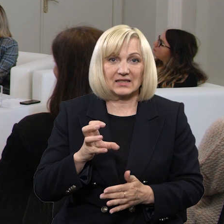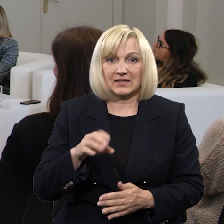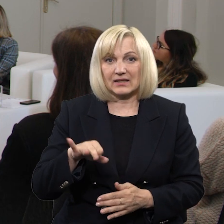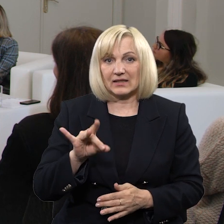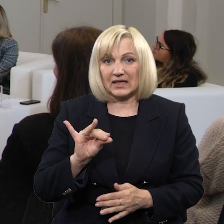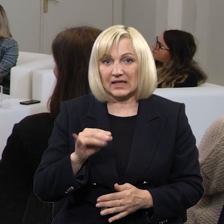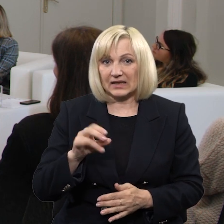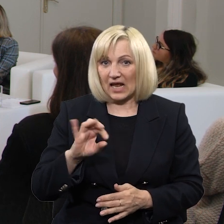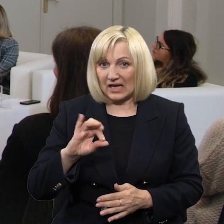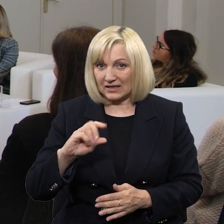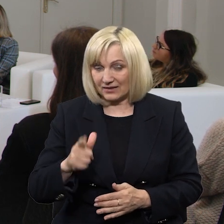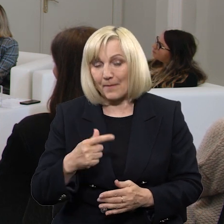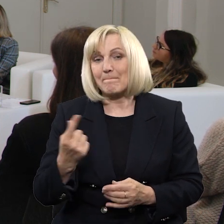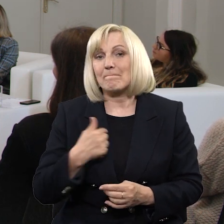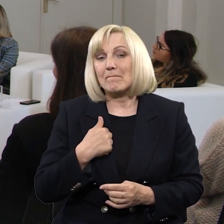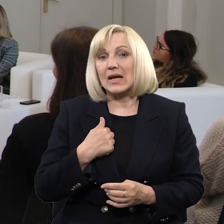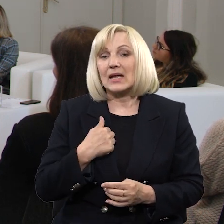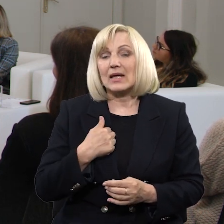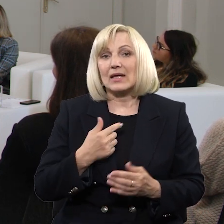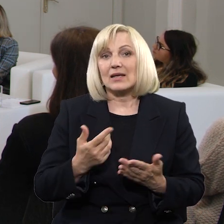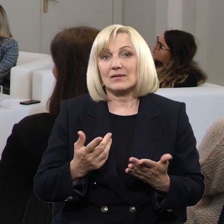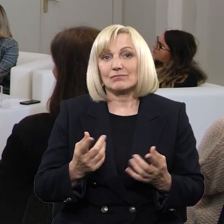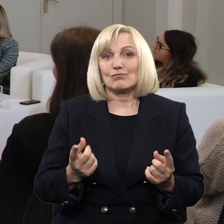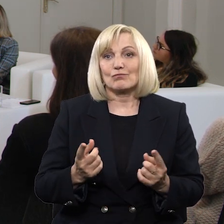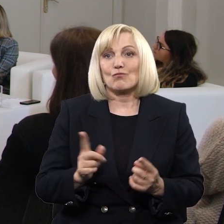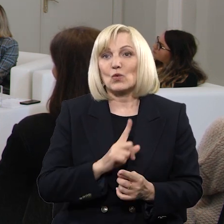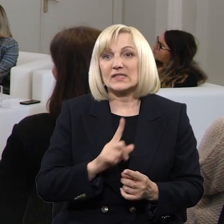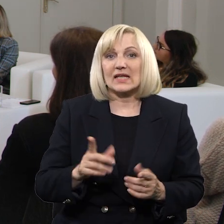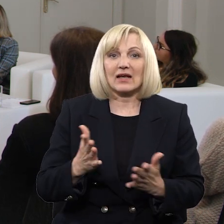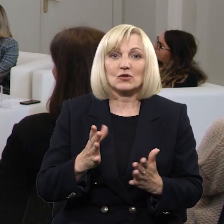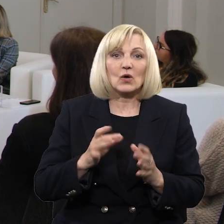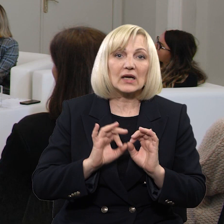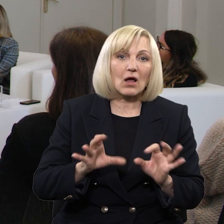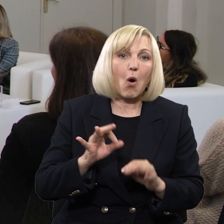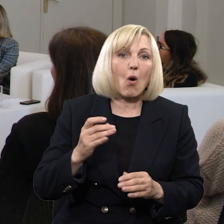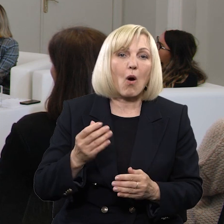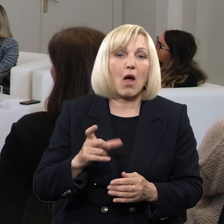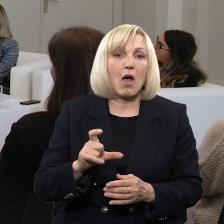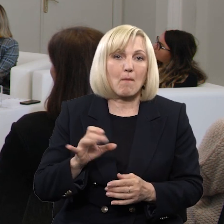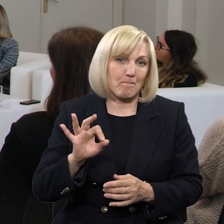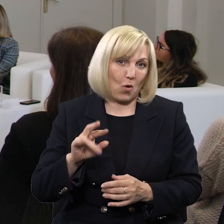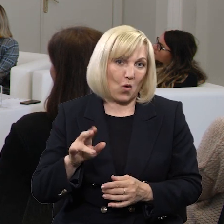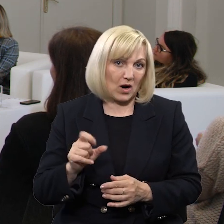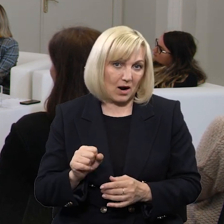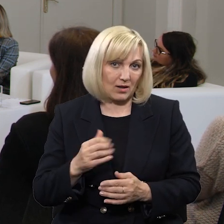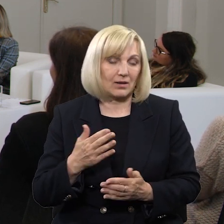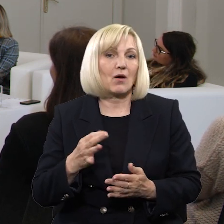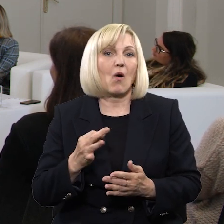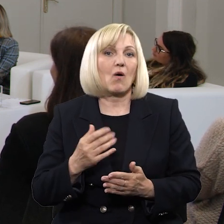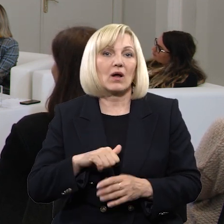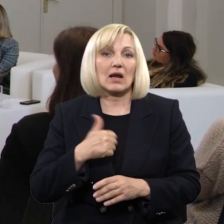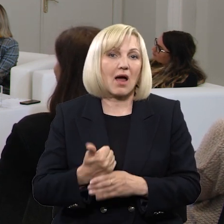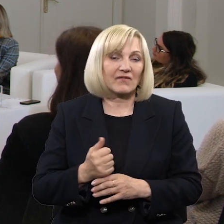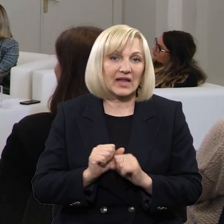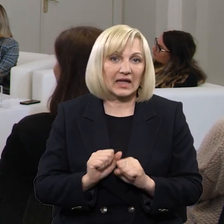действительно мы музей в первую очередь нарративный это музей который повествует об эпохе о нашей главной